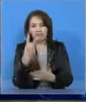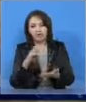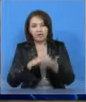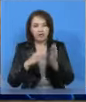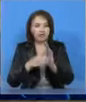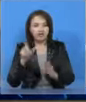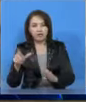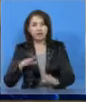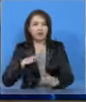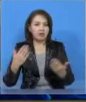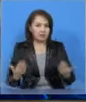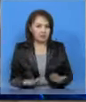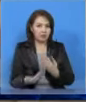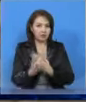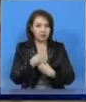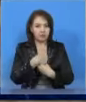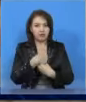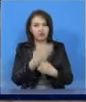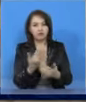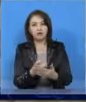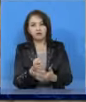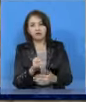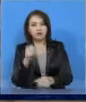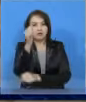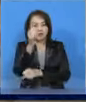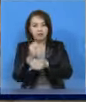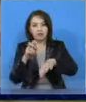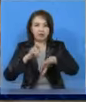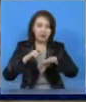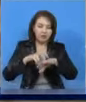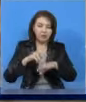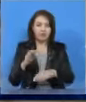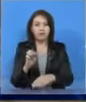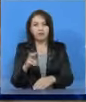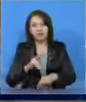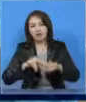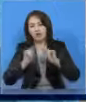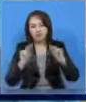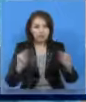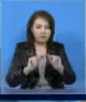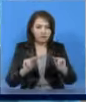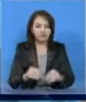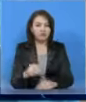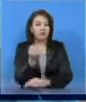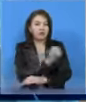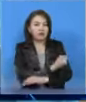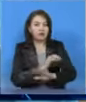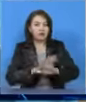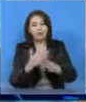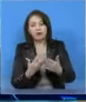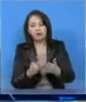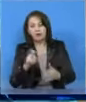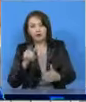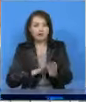екі этапында алған адамдар, тұрғындар келеді, оның ішінде яғни медицина қызметкерлері, қарулы күштер, педагогтар. Екпе жасамас бұрын